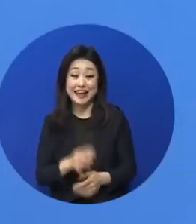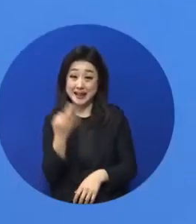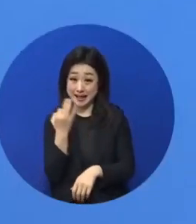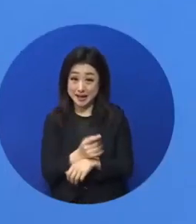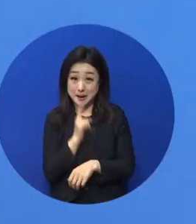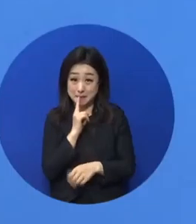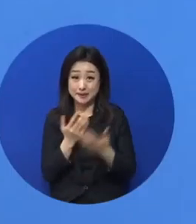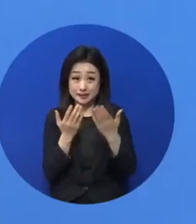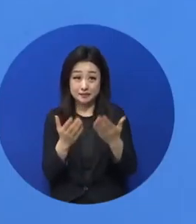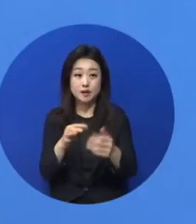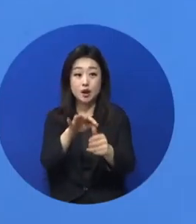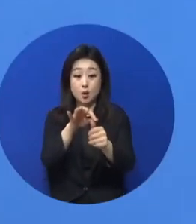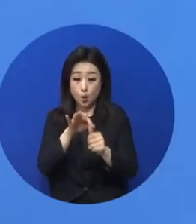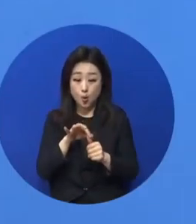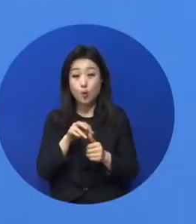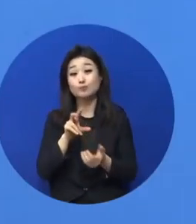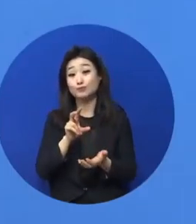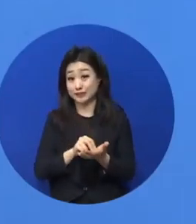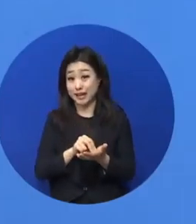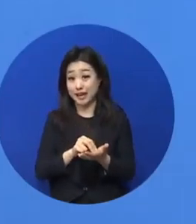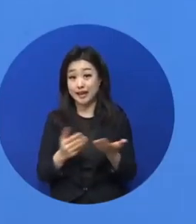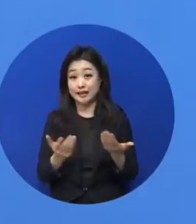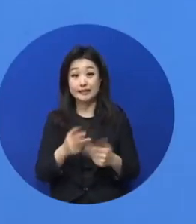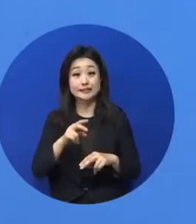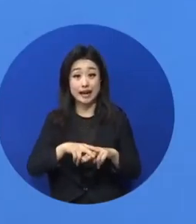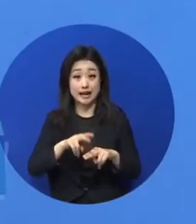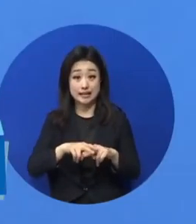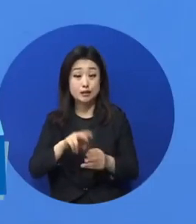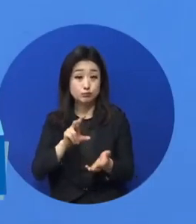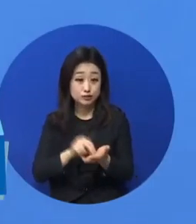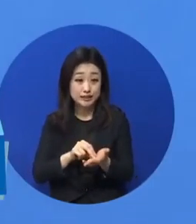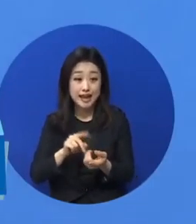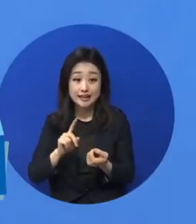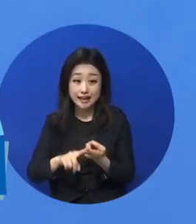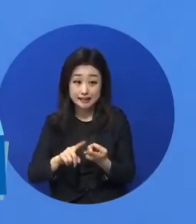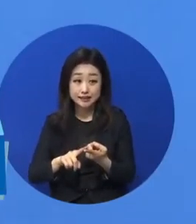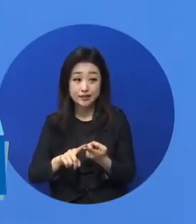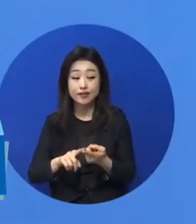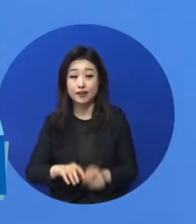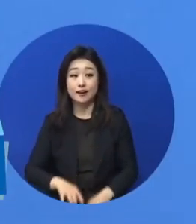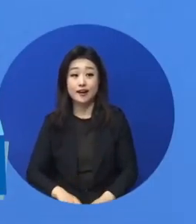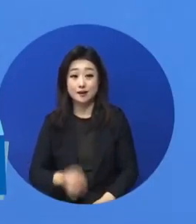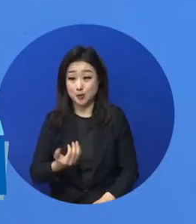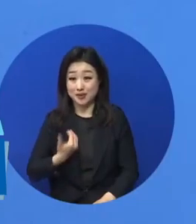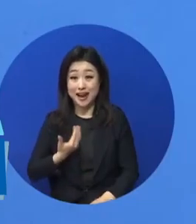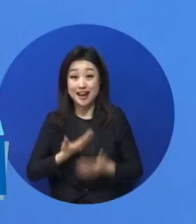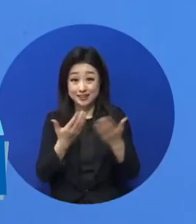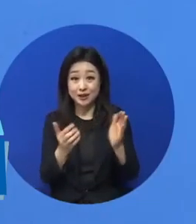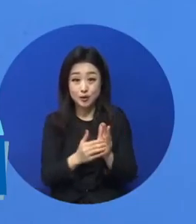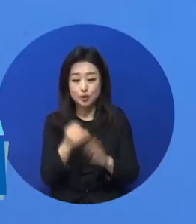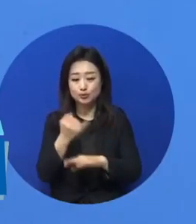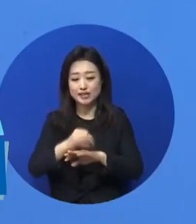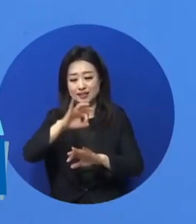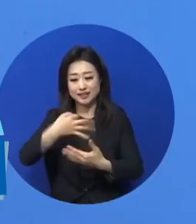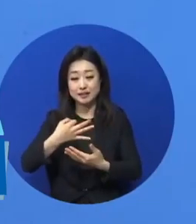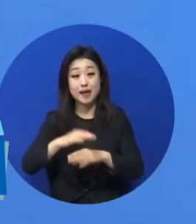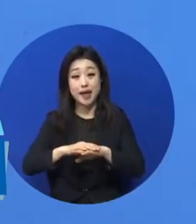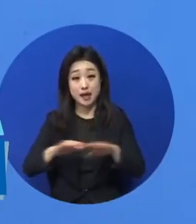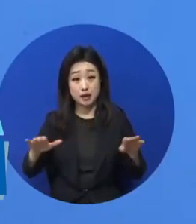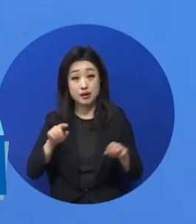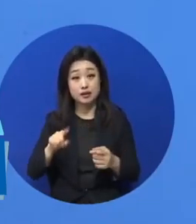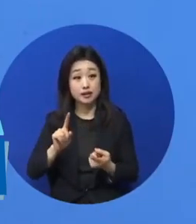드리겠습니다. 네. 부산의 고용난 문제, 일자리 문제는 아까 말씀드린 걸로 그 가름을 하고요. 최저시급의 현실화 방안이나